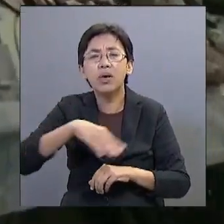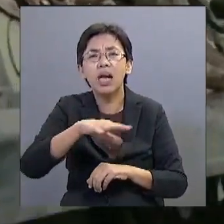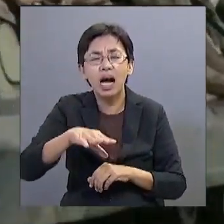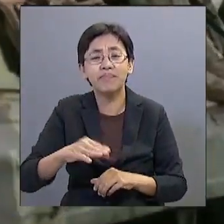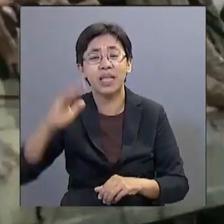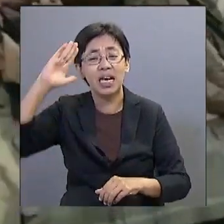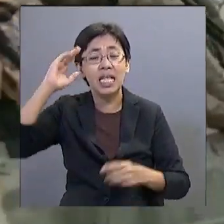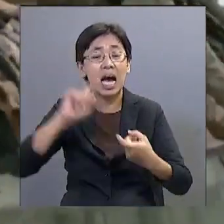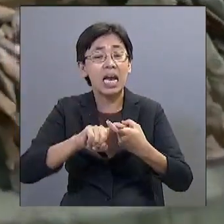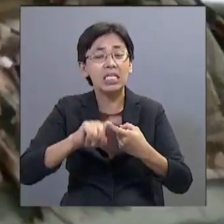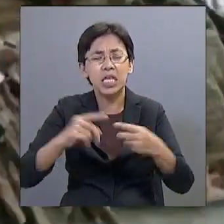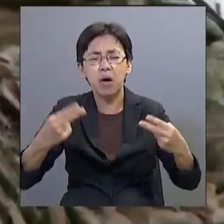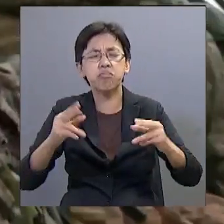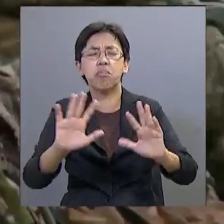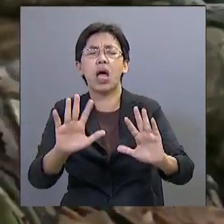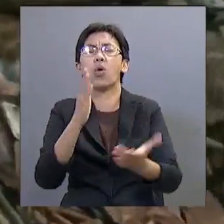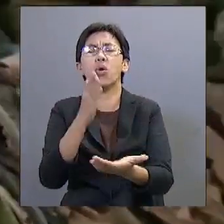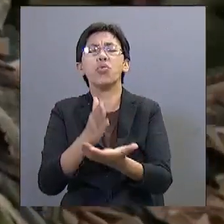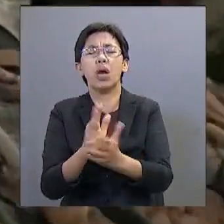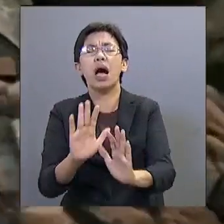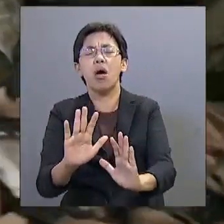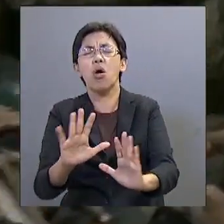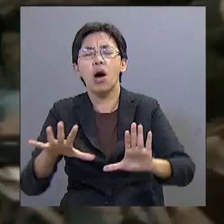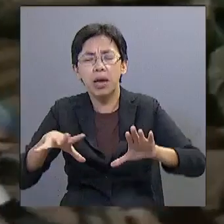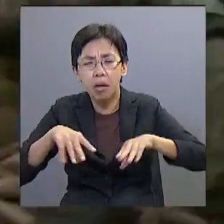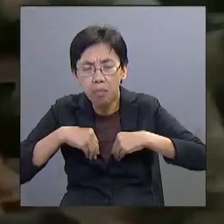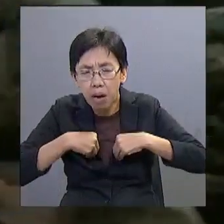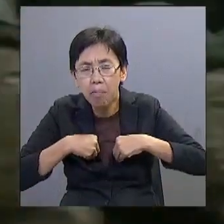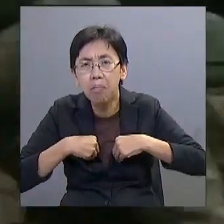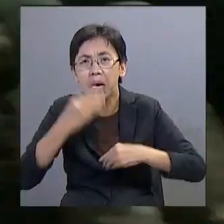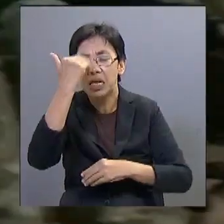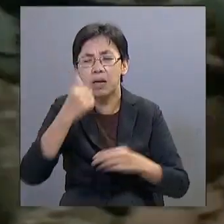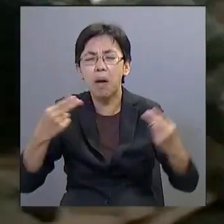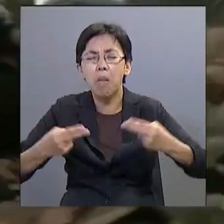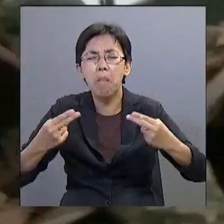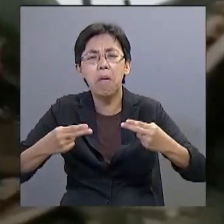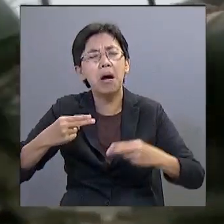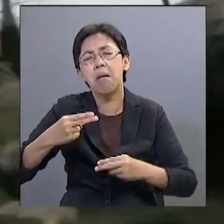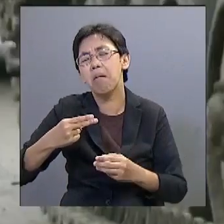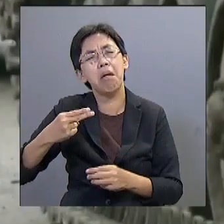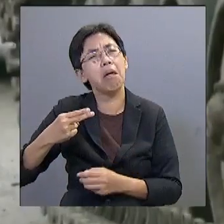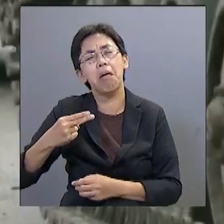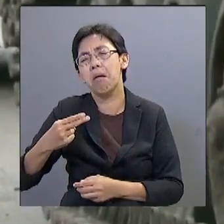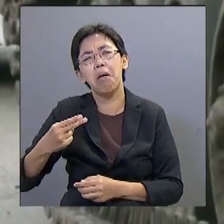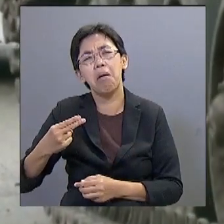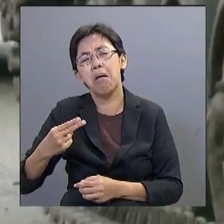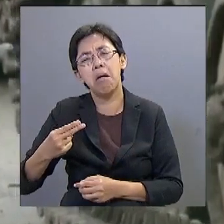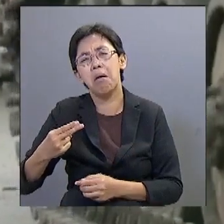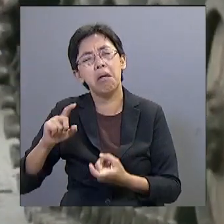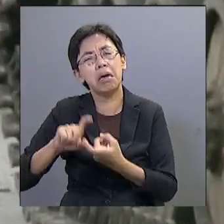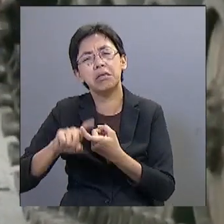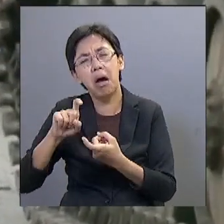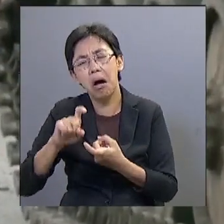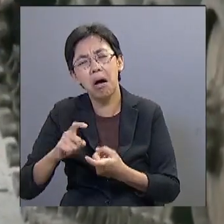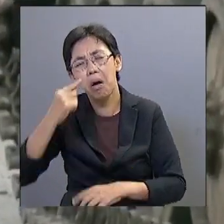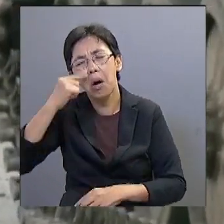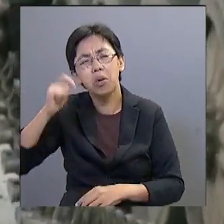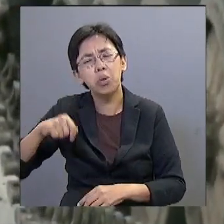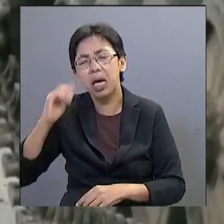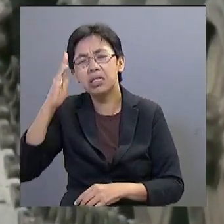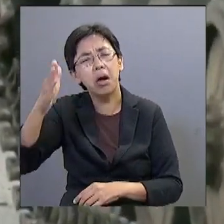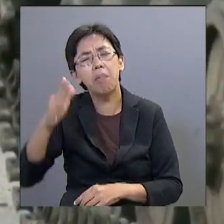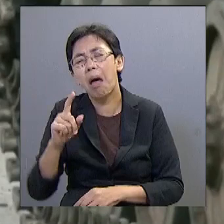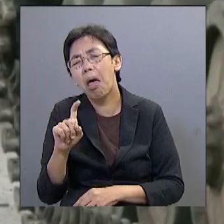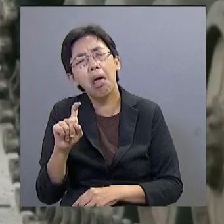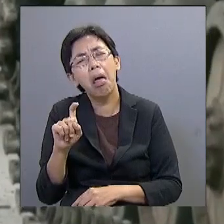รัสเซียนและเพเชิญหน้ากับความเป็จิที่ว่า การต่อกรกับรัสเซียนไม่สำเร็จและยเครยนไม่มีอนาคตอกต่อไป รว